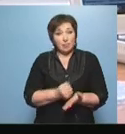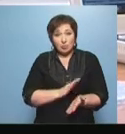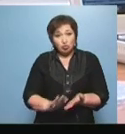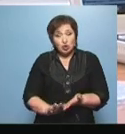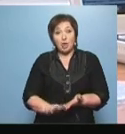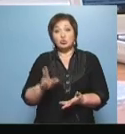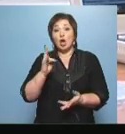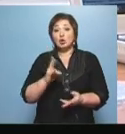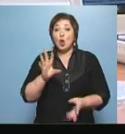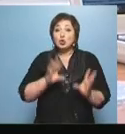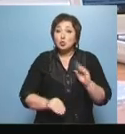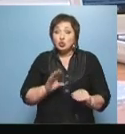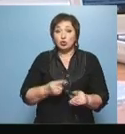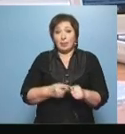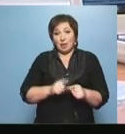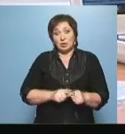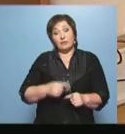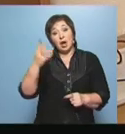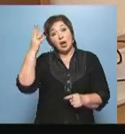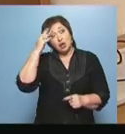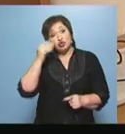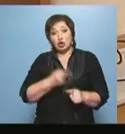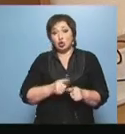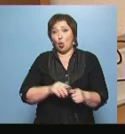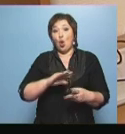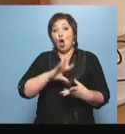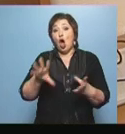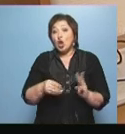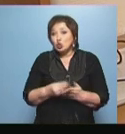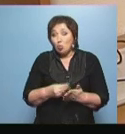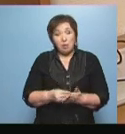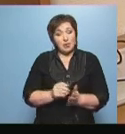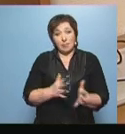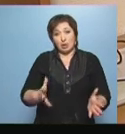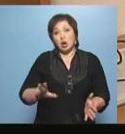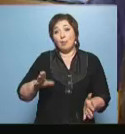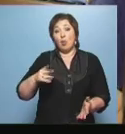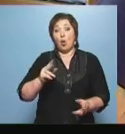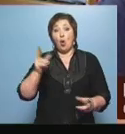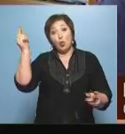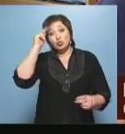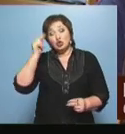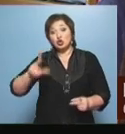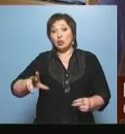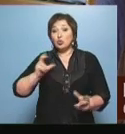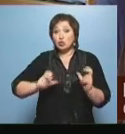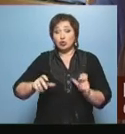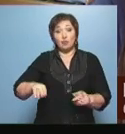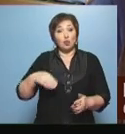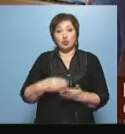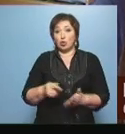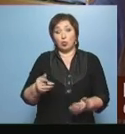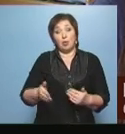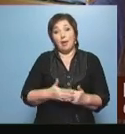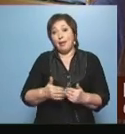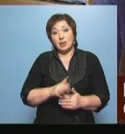Но даже с учетом этого, считает, сумма небольшая. По студенческому кошельку не бьет. Очень удобно в общежитии жить. То есть